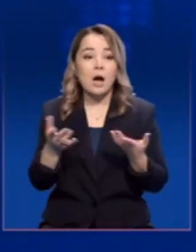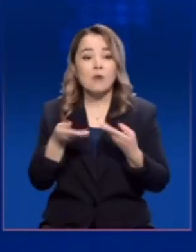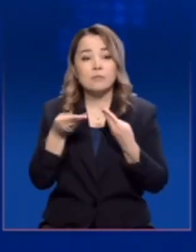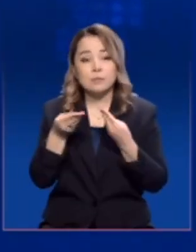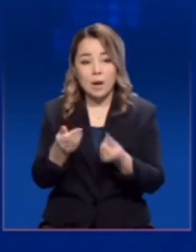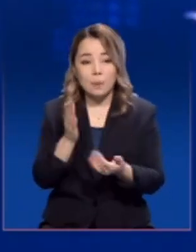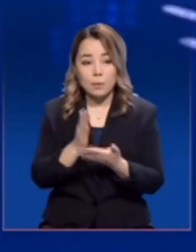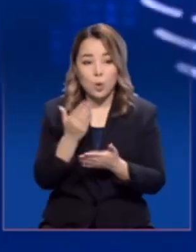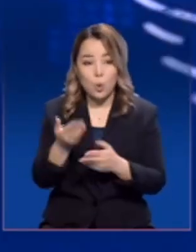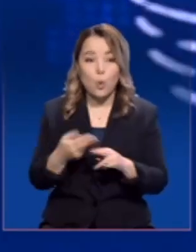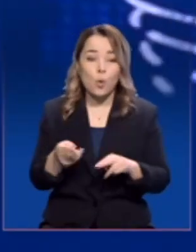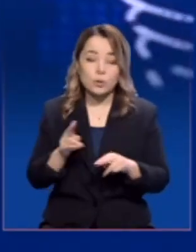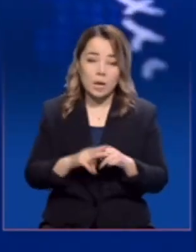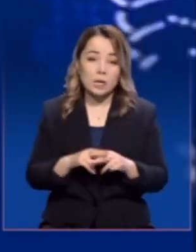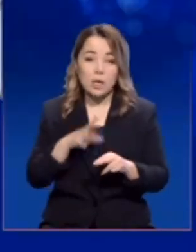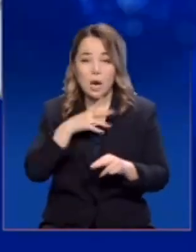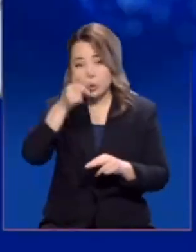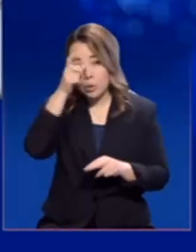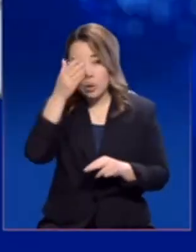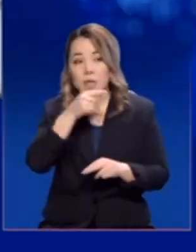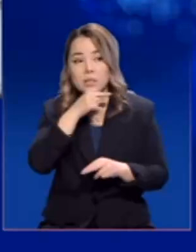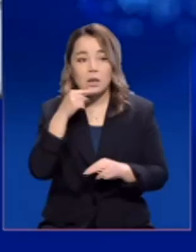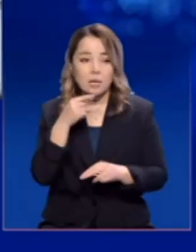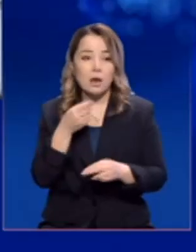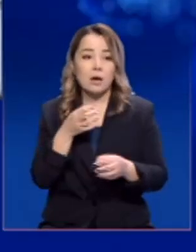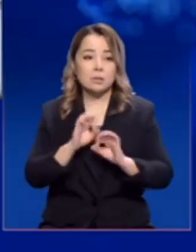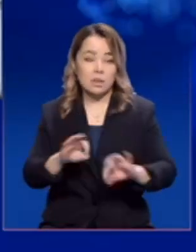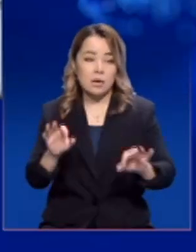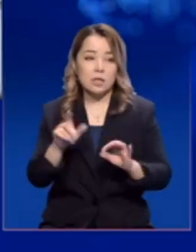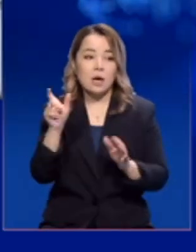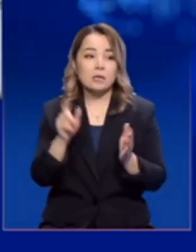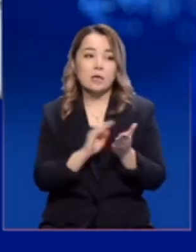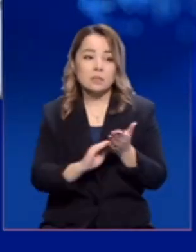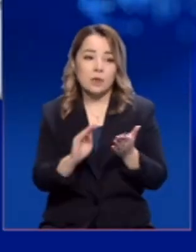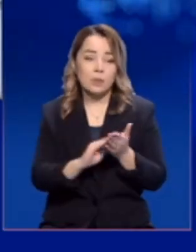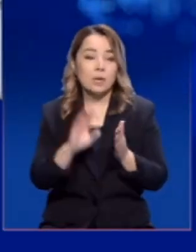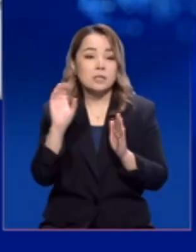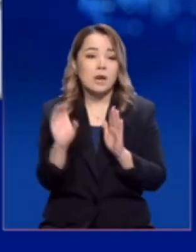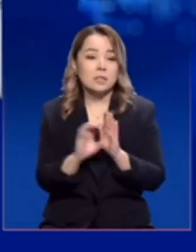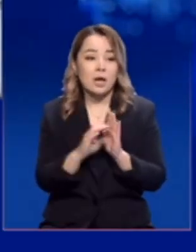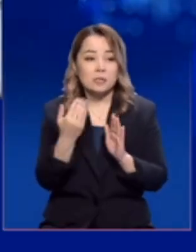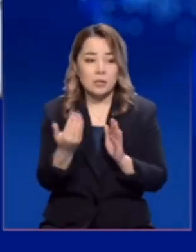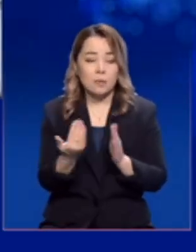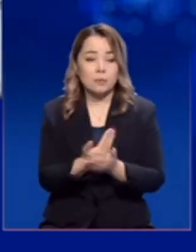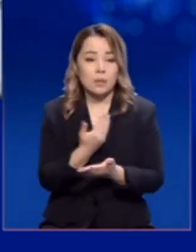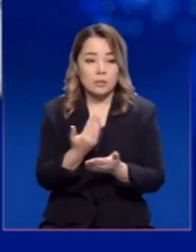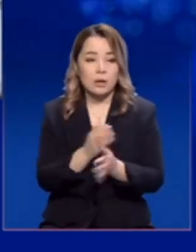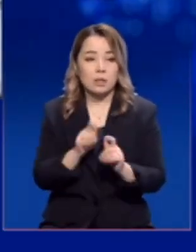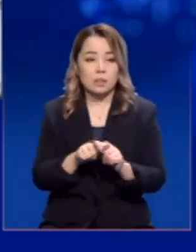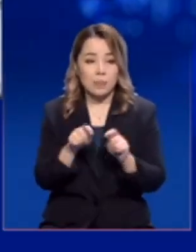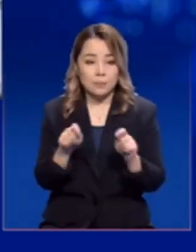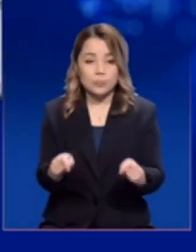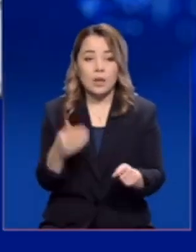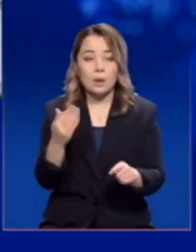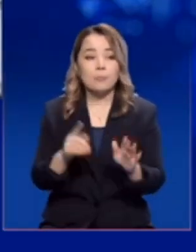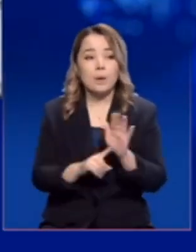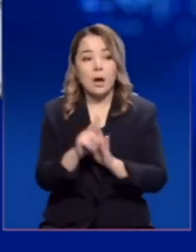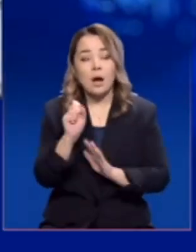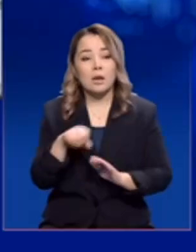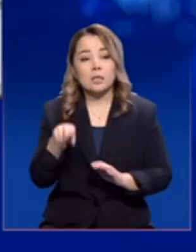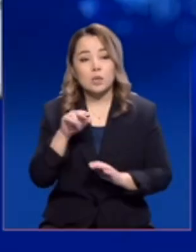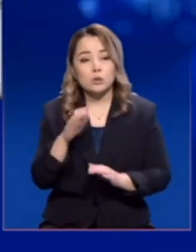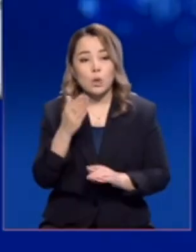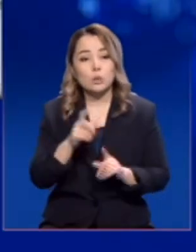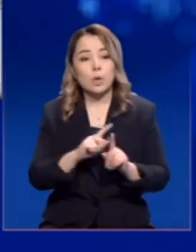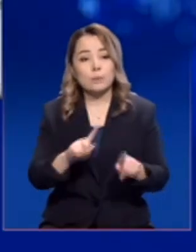етті? Мұны Түркия мен Ресейдегі меншікті тілшілеріміз Айдос Әшімұлы мен Индира Бегайдардан білейік. Алдымен Айдос,